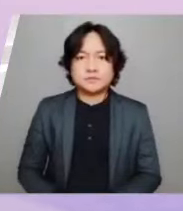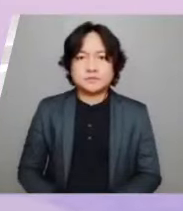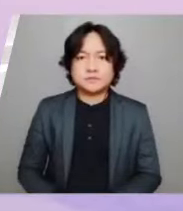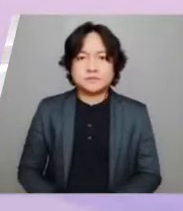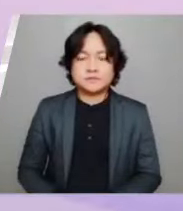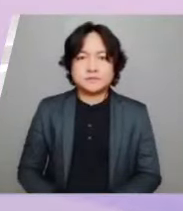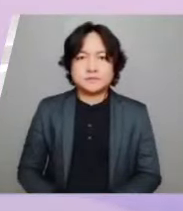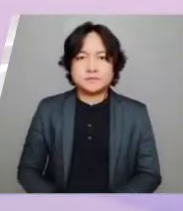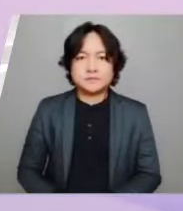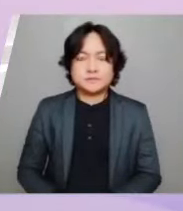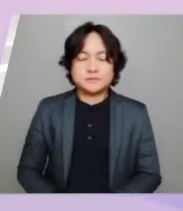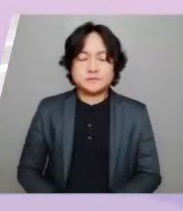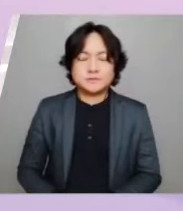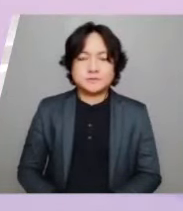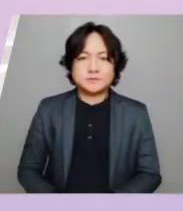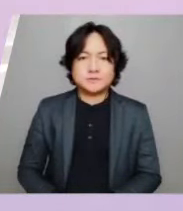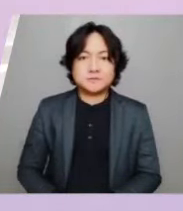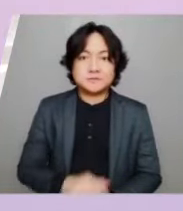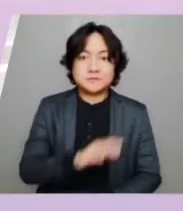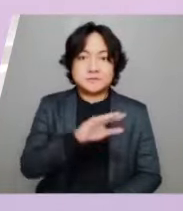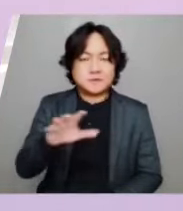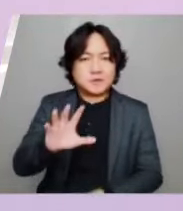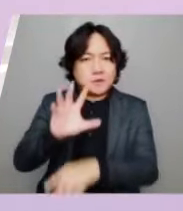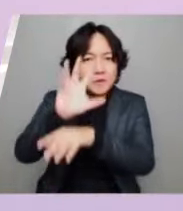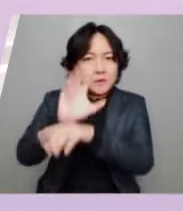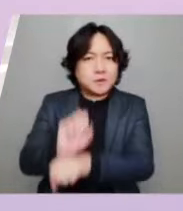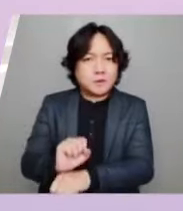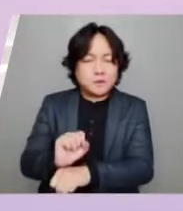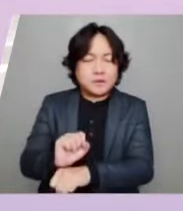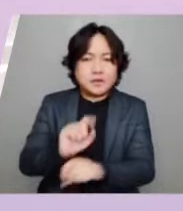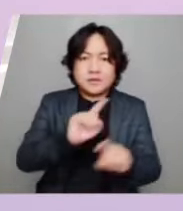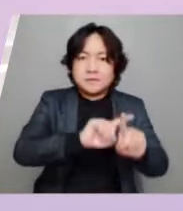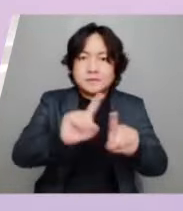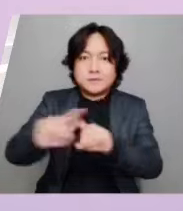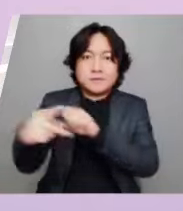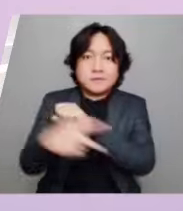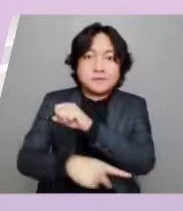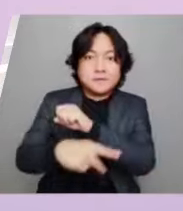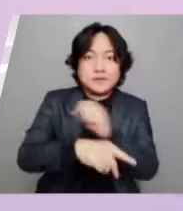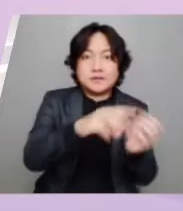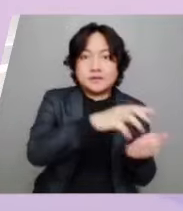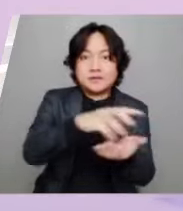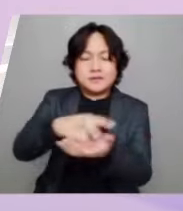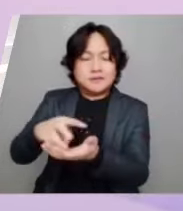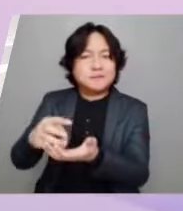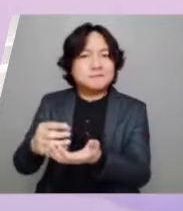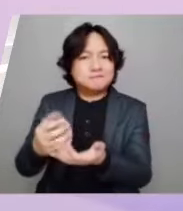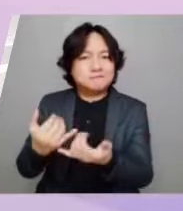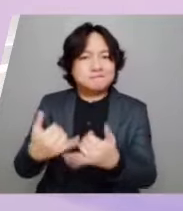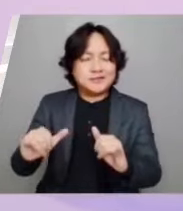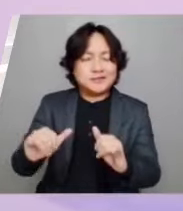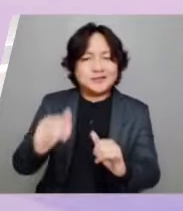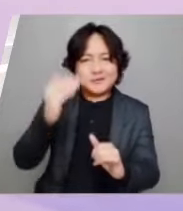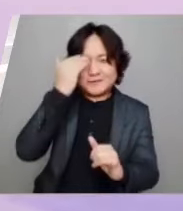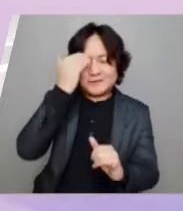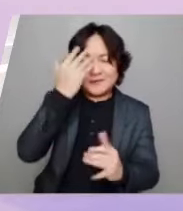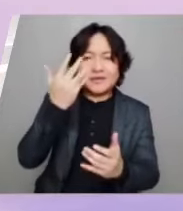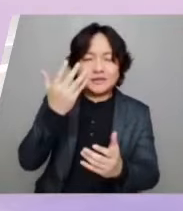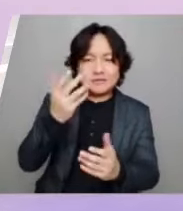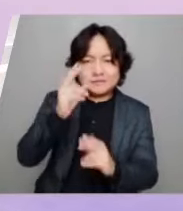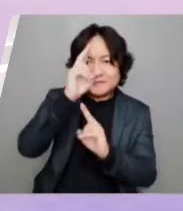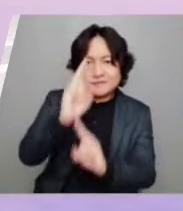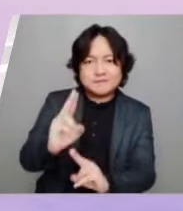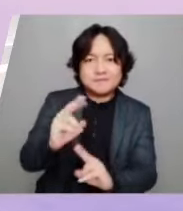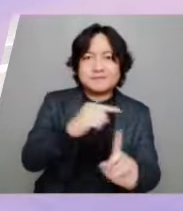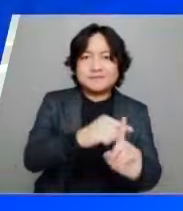Buhay na buhay ang mga tradisyon sa iba't ibang probinsya ngayong Undas. Kabilang na riyan ang pagbibigay alay sa mga yumaong mahal sa buhay.